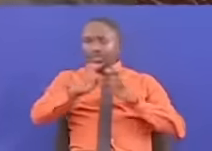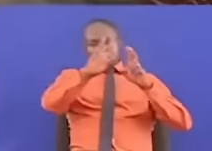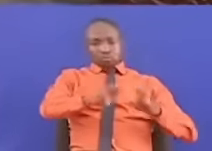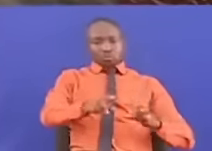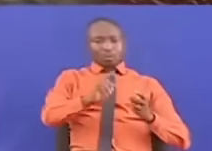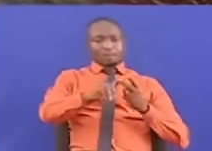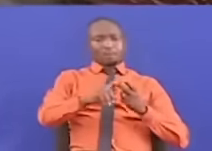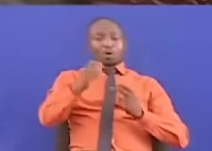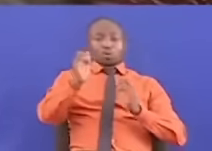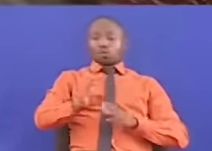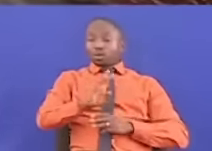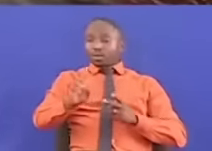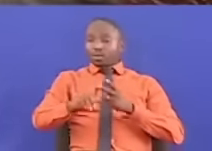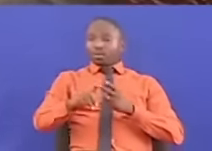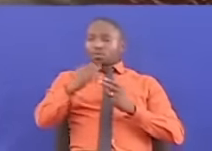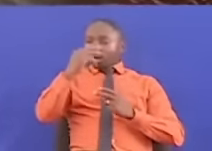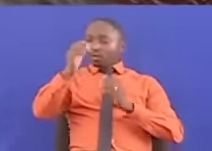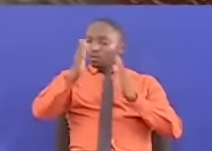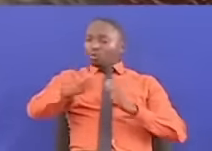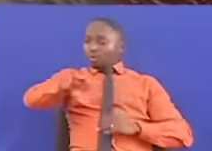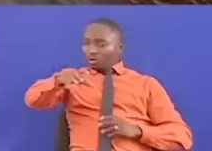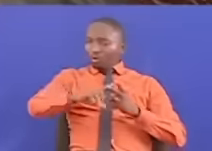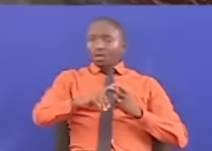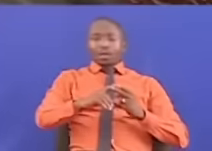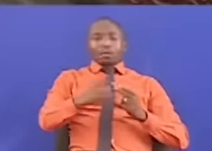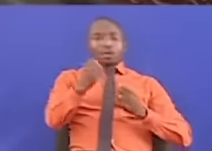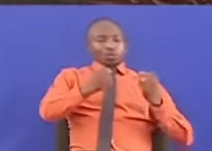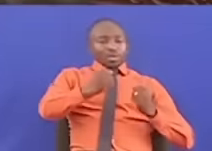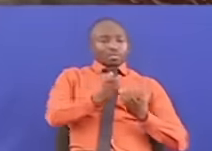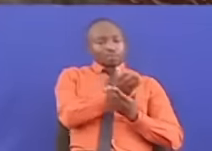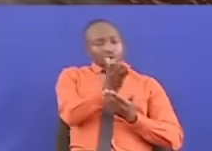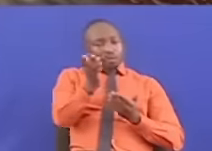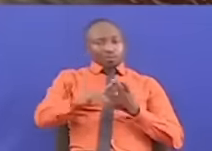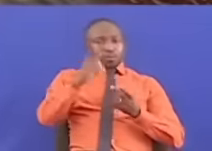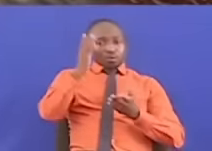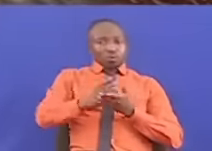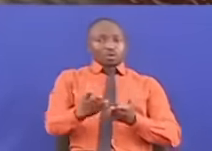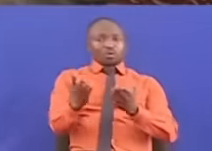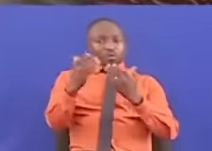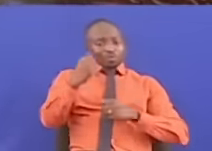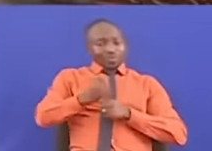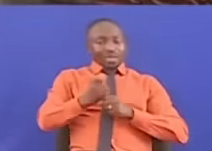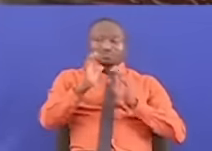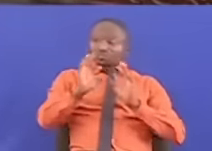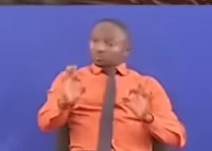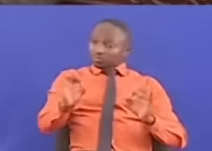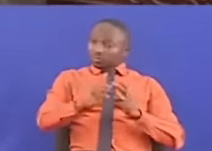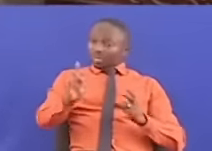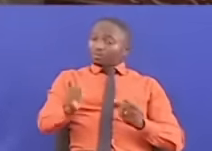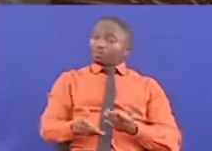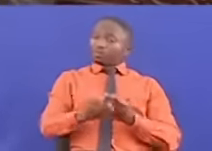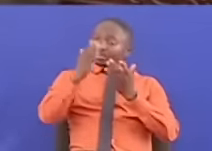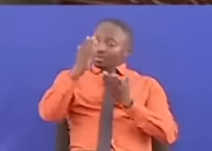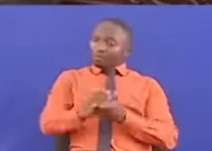marasi ial marc ial m na madc kweli wwe ku kazi wali na kama